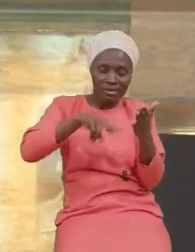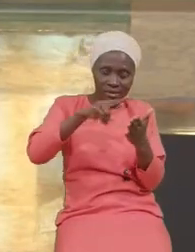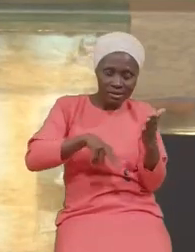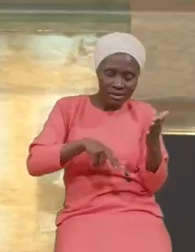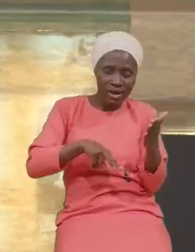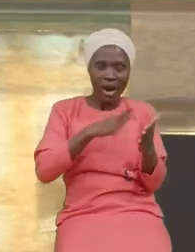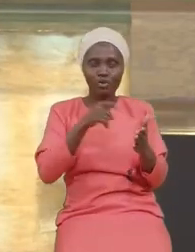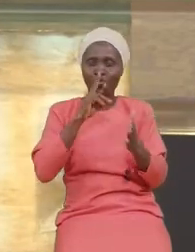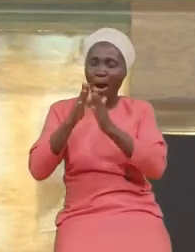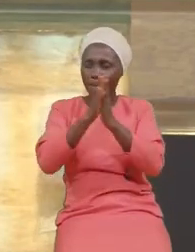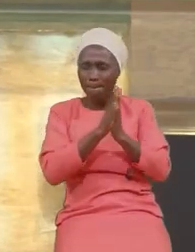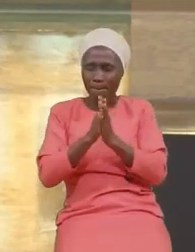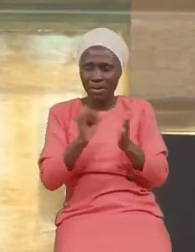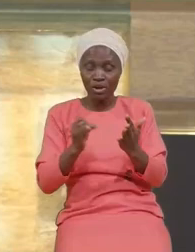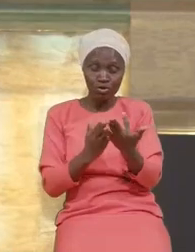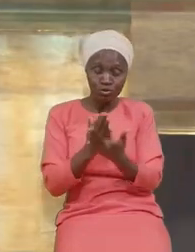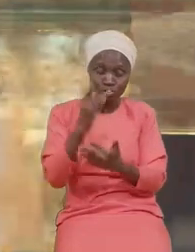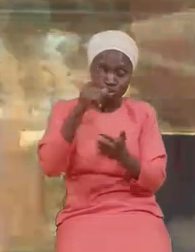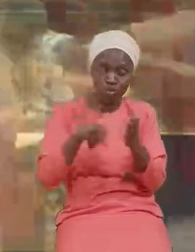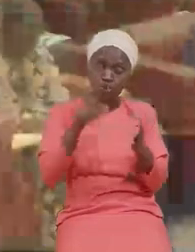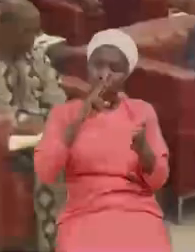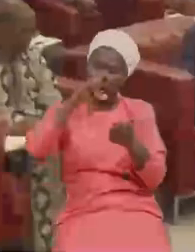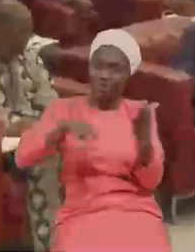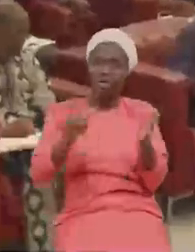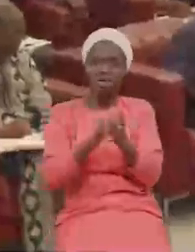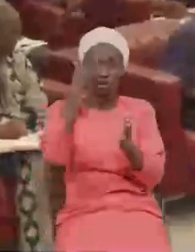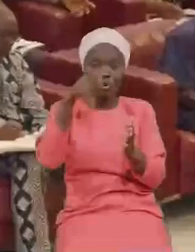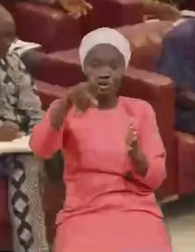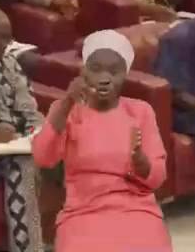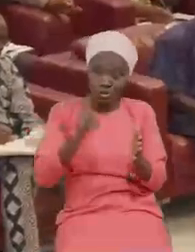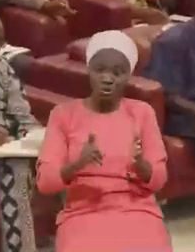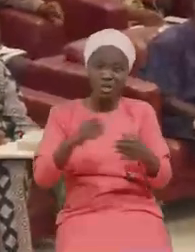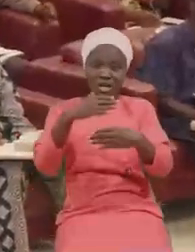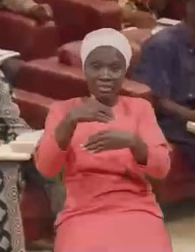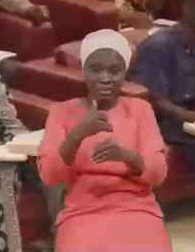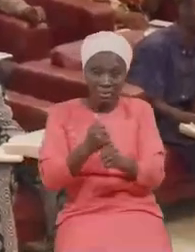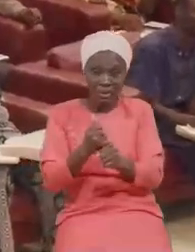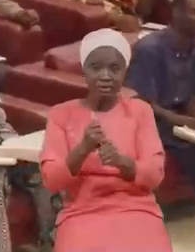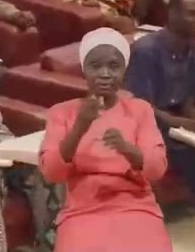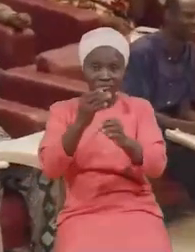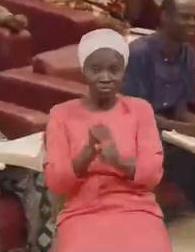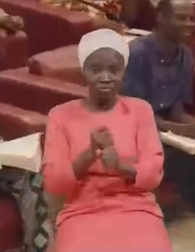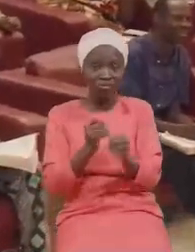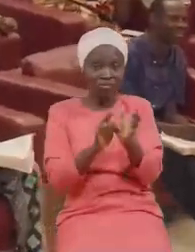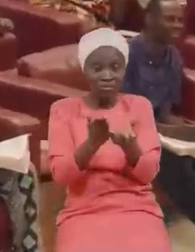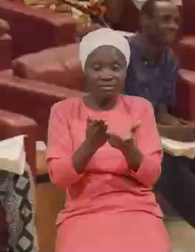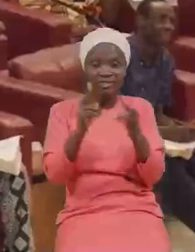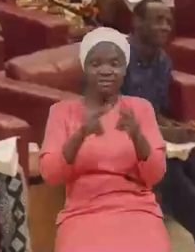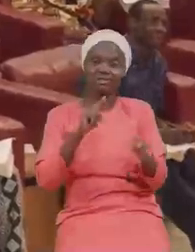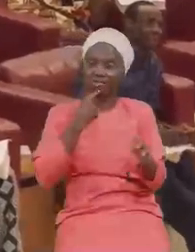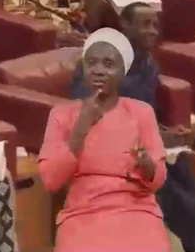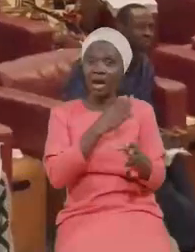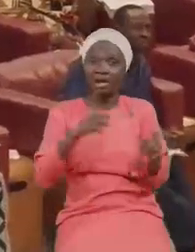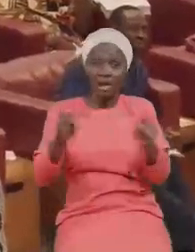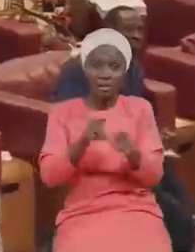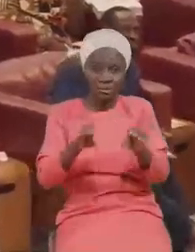ce que tu lis c'est pourquoi nous devons prendre les écritures plus sérieux et lorsque vous faites cela vous serez plus fort